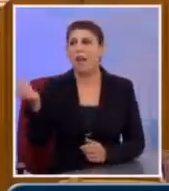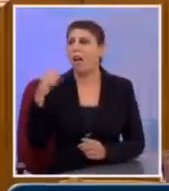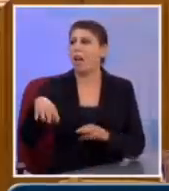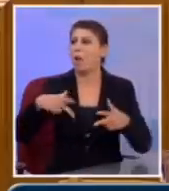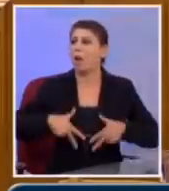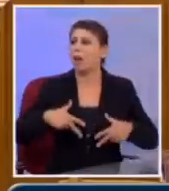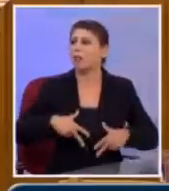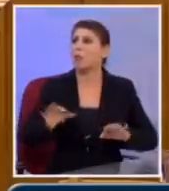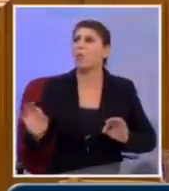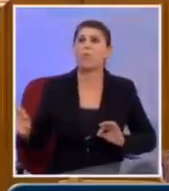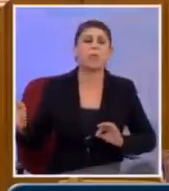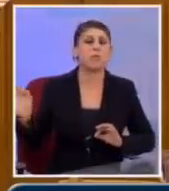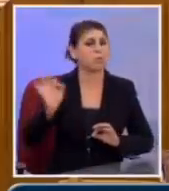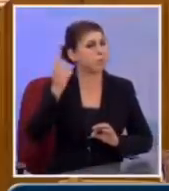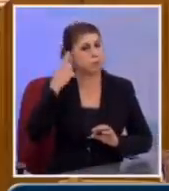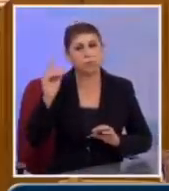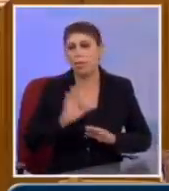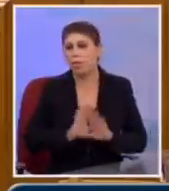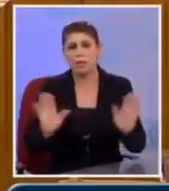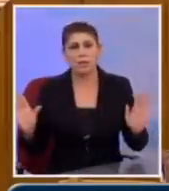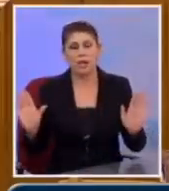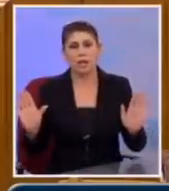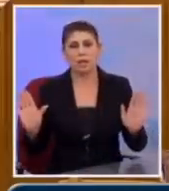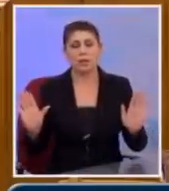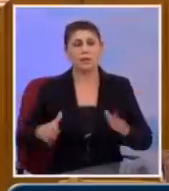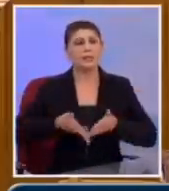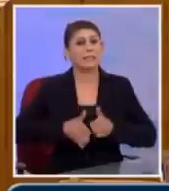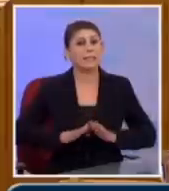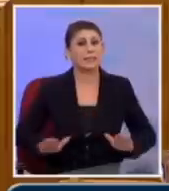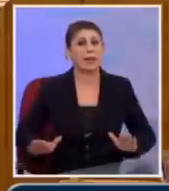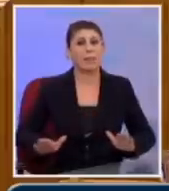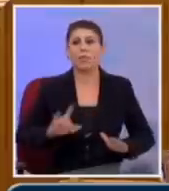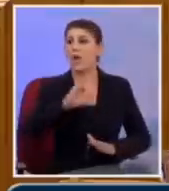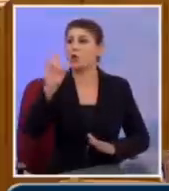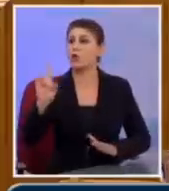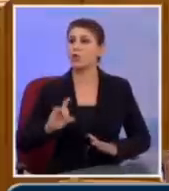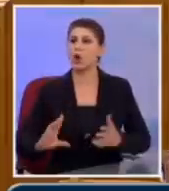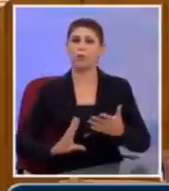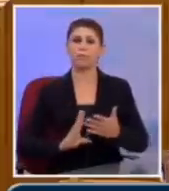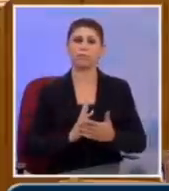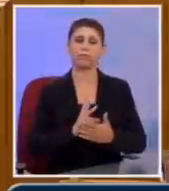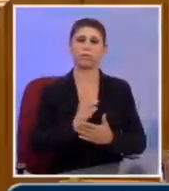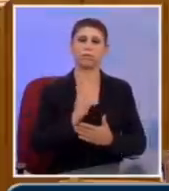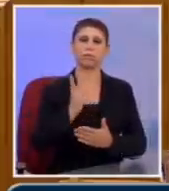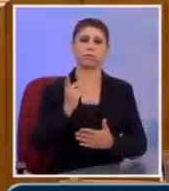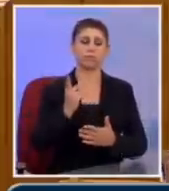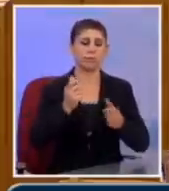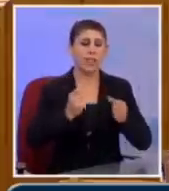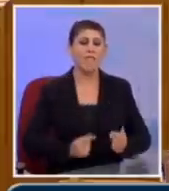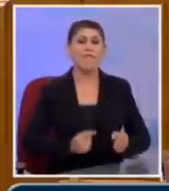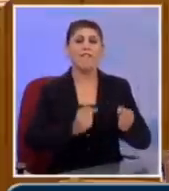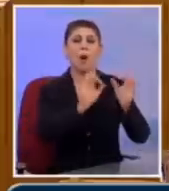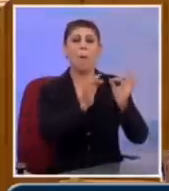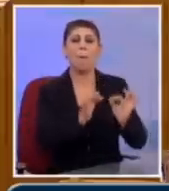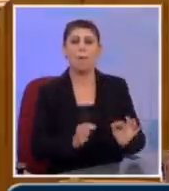πατρίδα, δεν γνωρίζουν άλλη γλώσσα. Τα παιδιά χτίζουν τη ζωή τους με βάση τα πρότυπα που έχουν